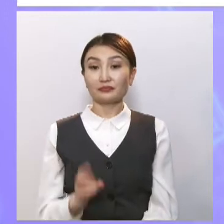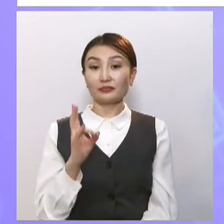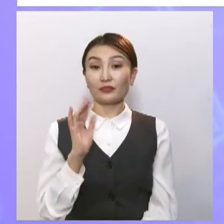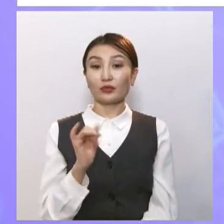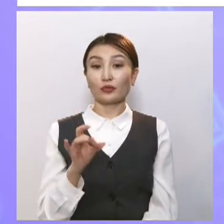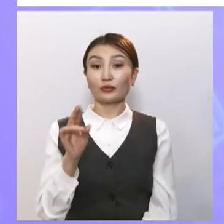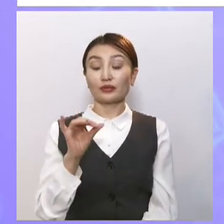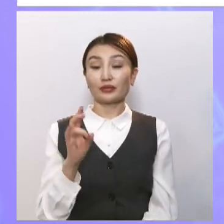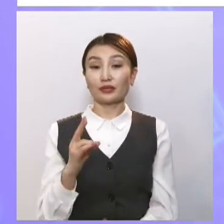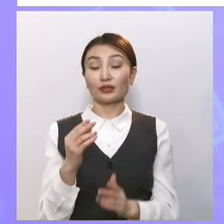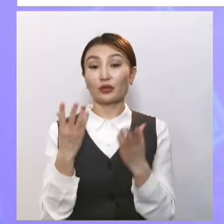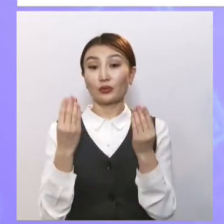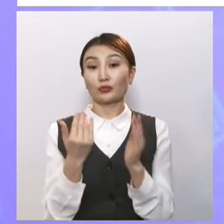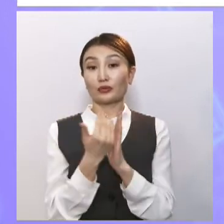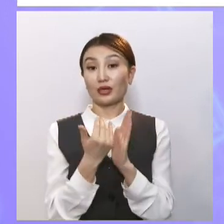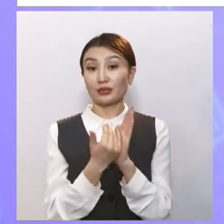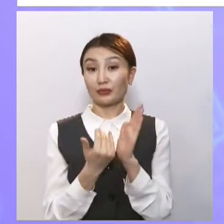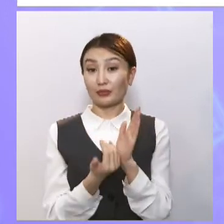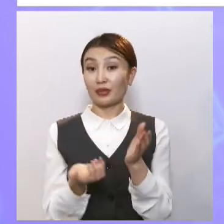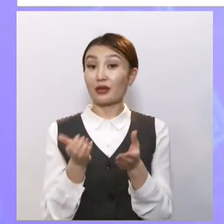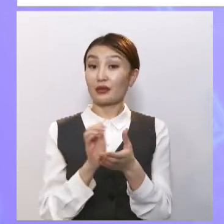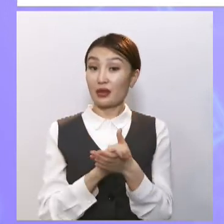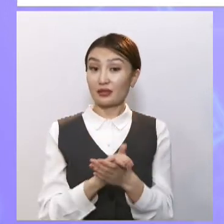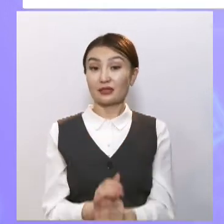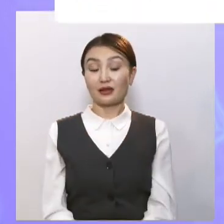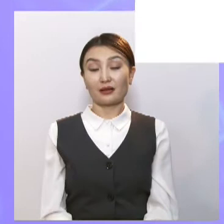Нурдиндин күн тартиби менен таанышалы.